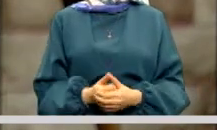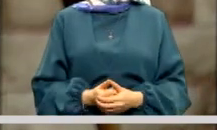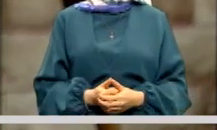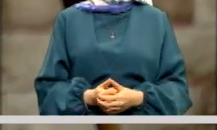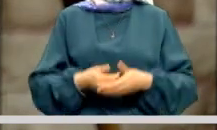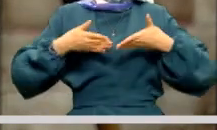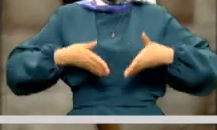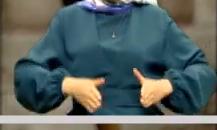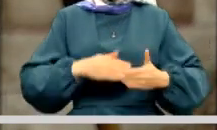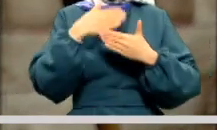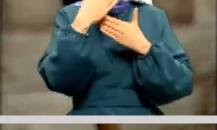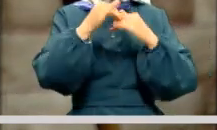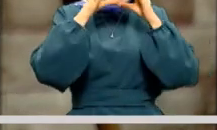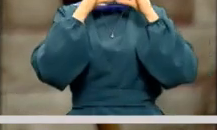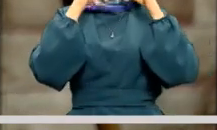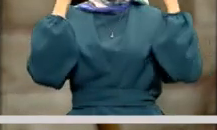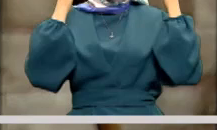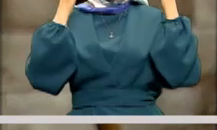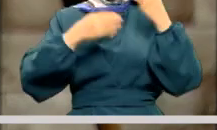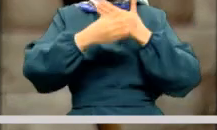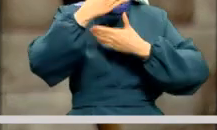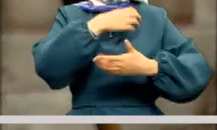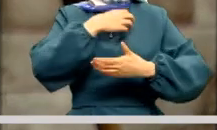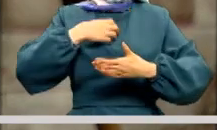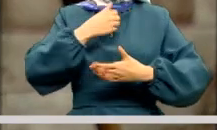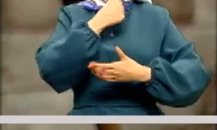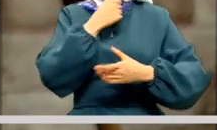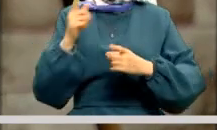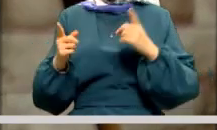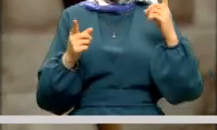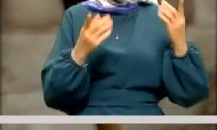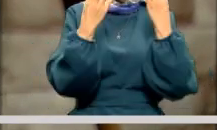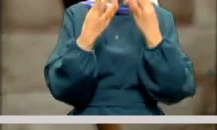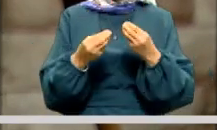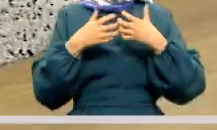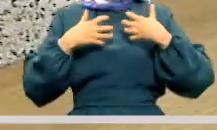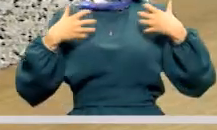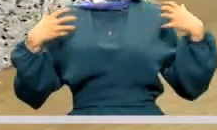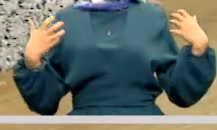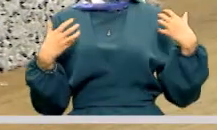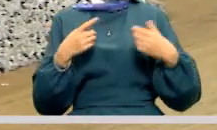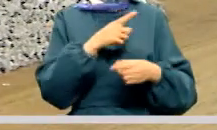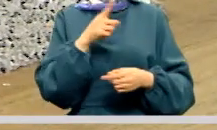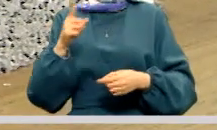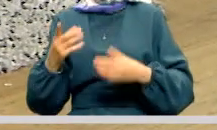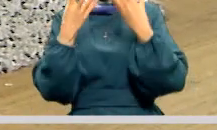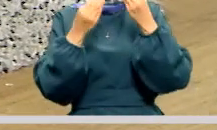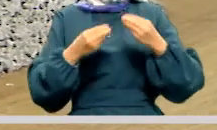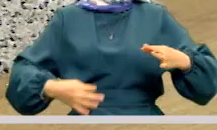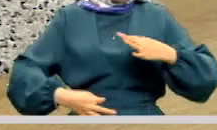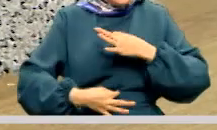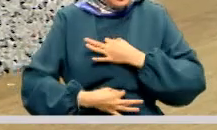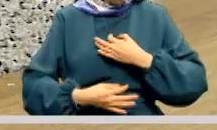gelişten sonraki huzuru Öncelikle anne babanın birbirine olan güveni birbirine olan sevgisi saygısı